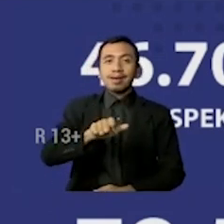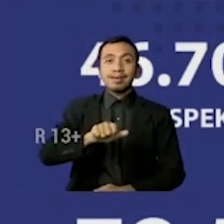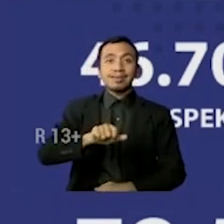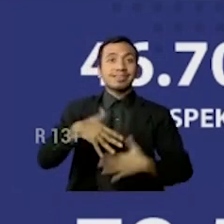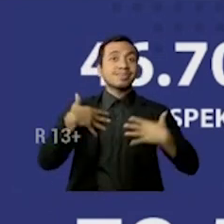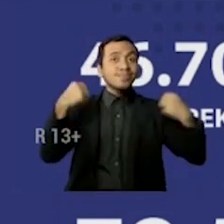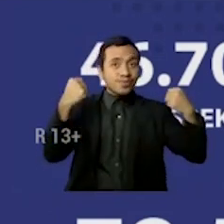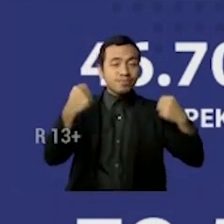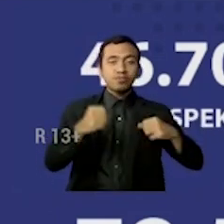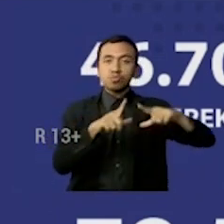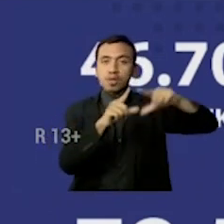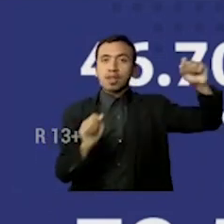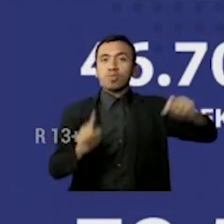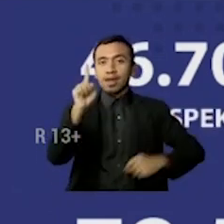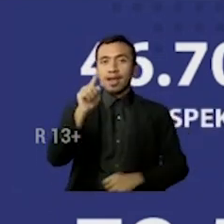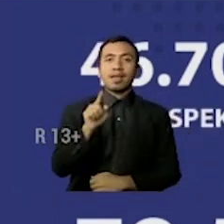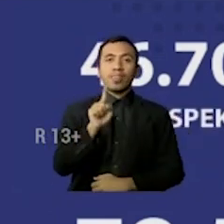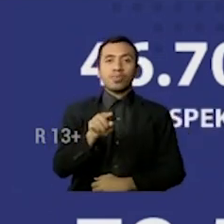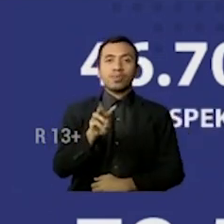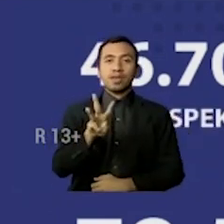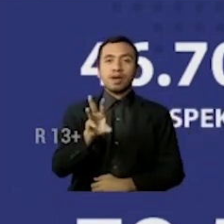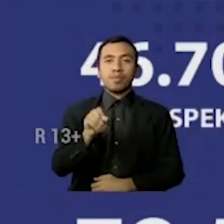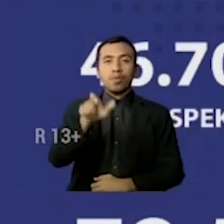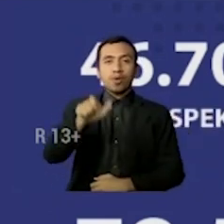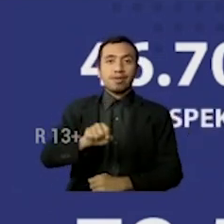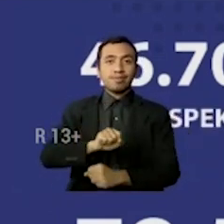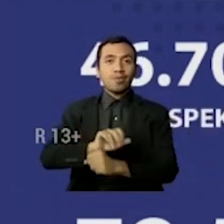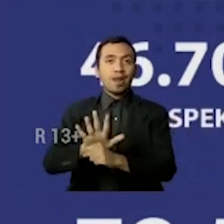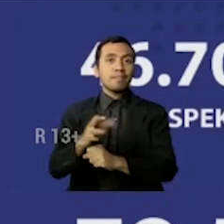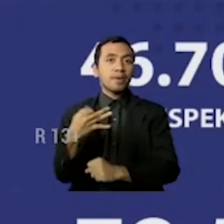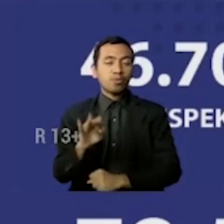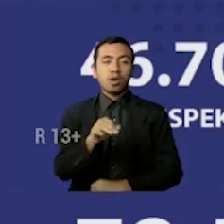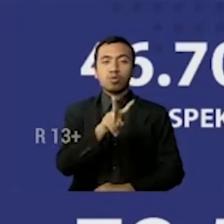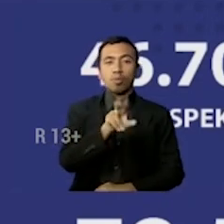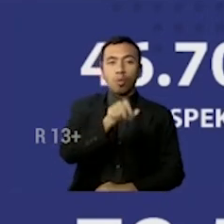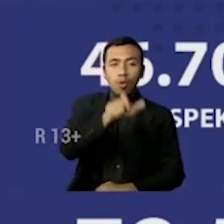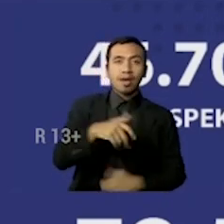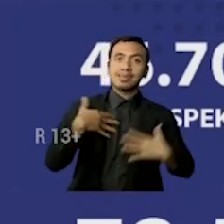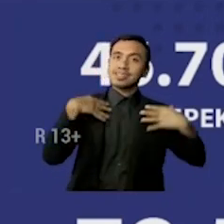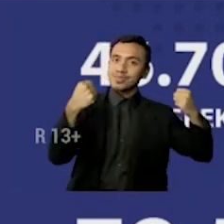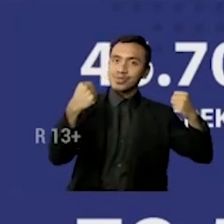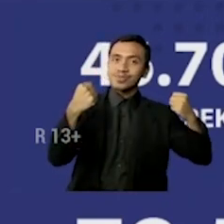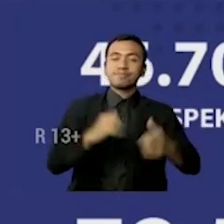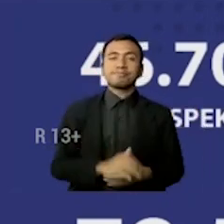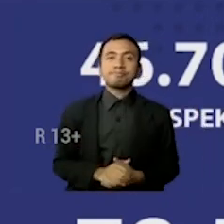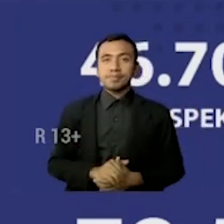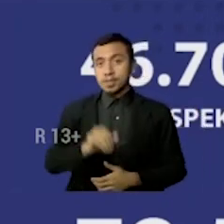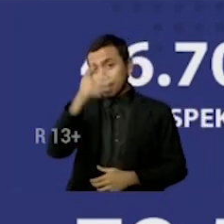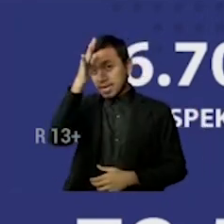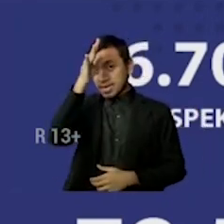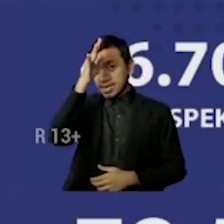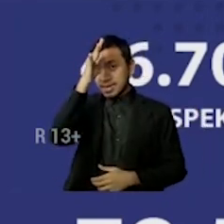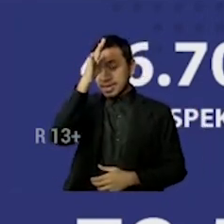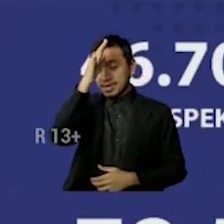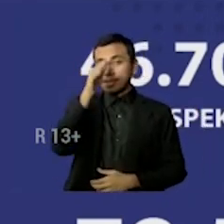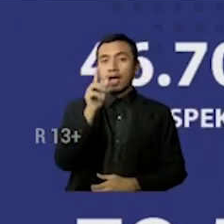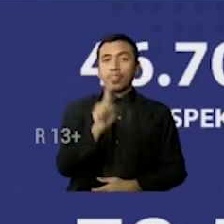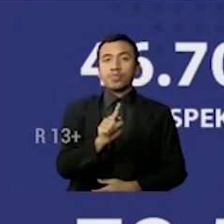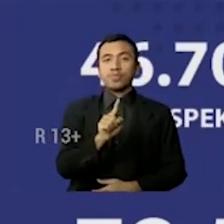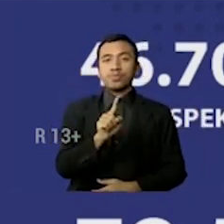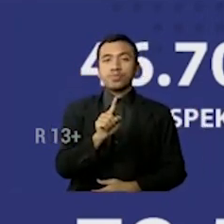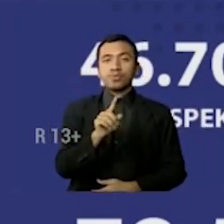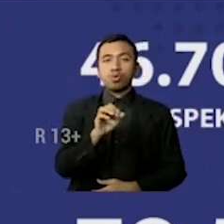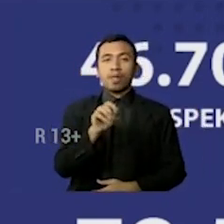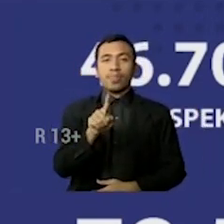Sumatera Utara 130 kasus baru dengan 20 sembuh Bali 101